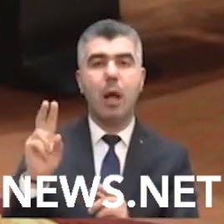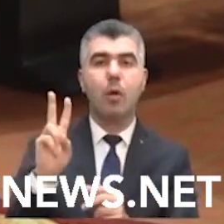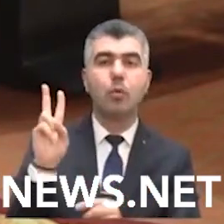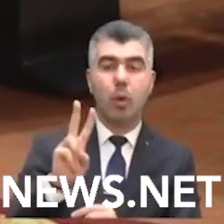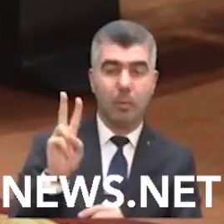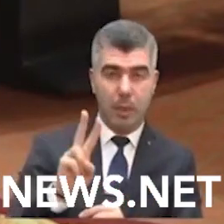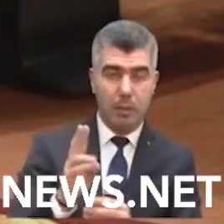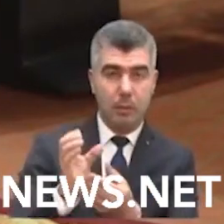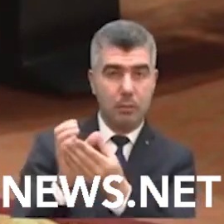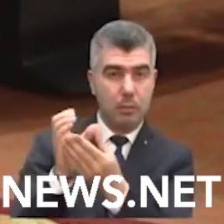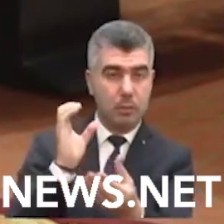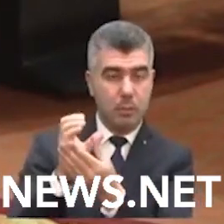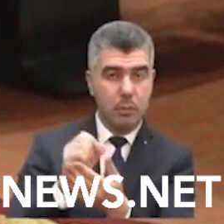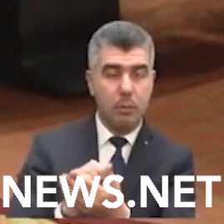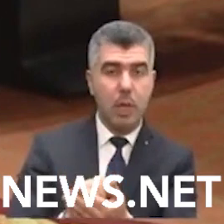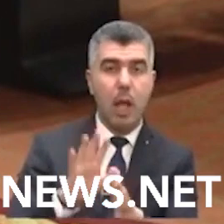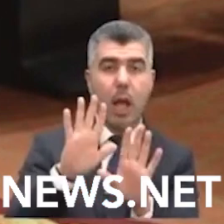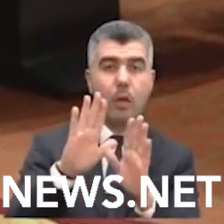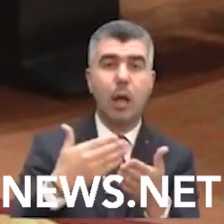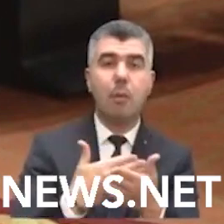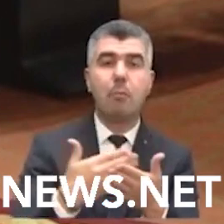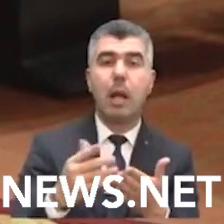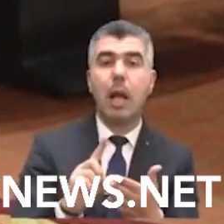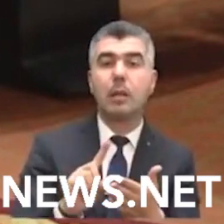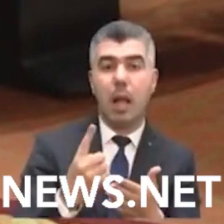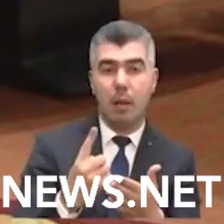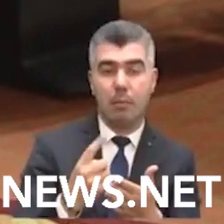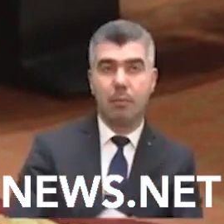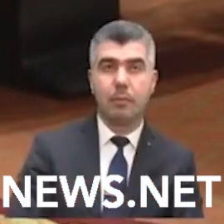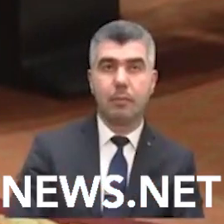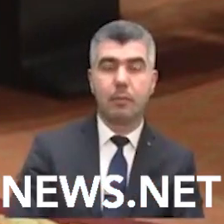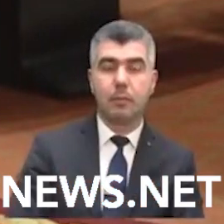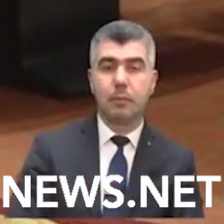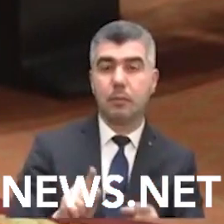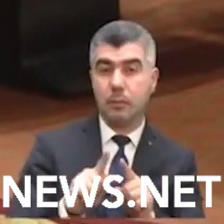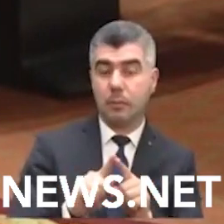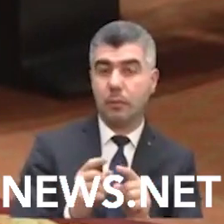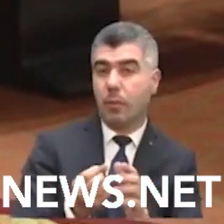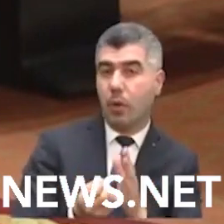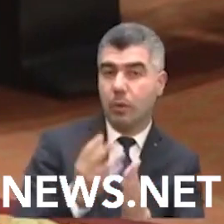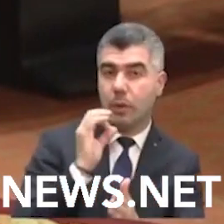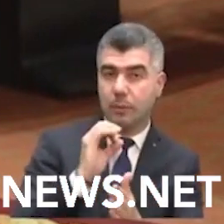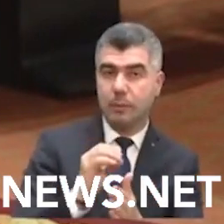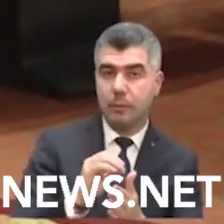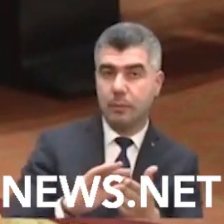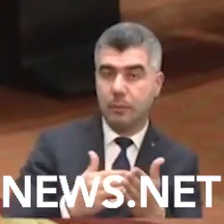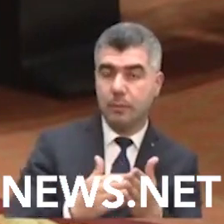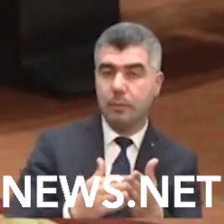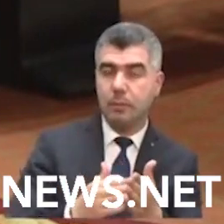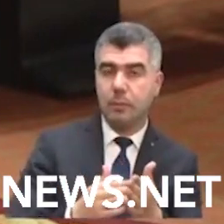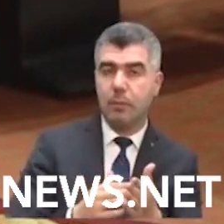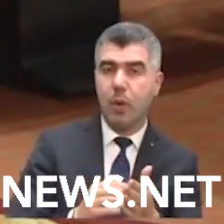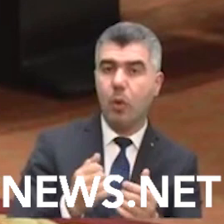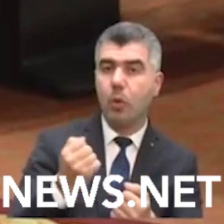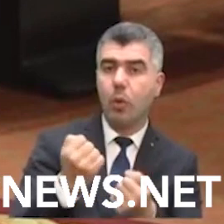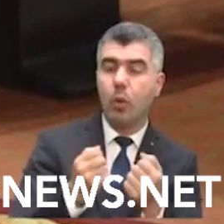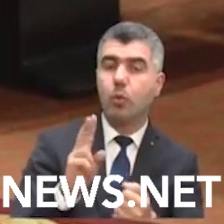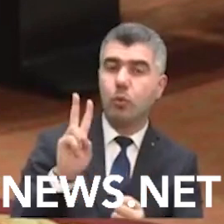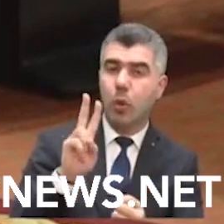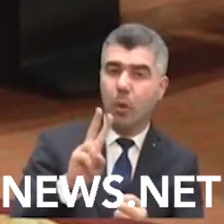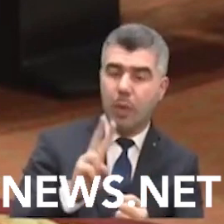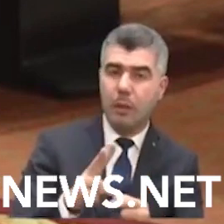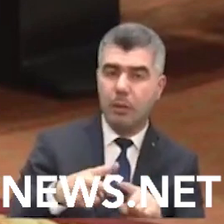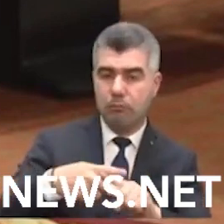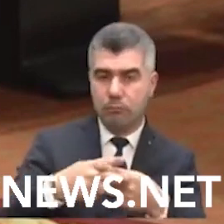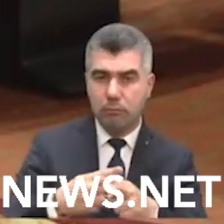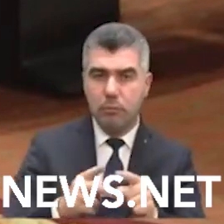مالية تقدر بحوالي 10 مليار درهم. وتهم هذه الاستثمارات مكونات الأسطول ومراكز الصيانة